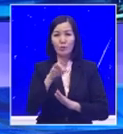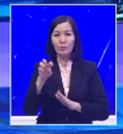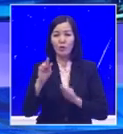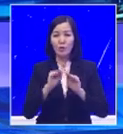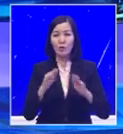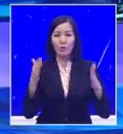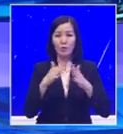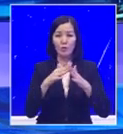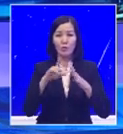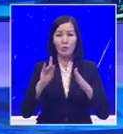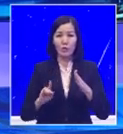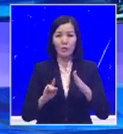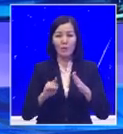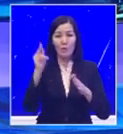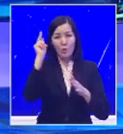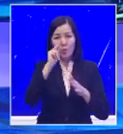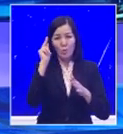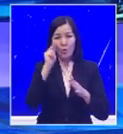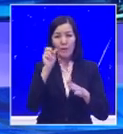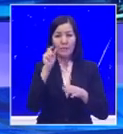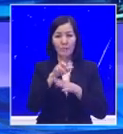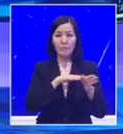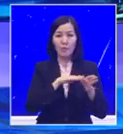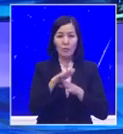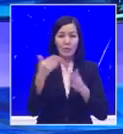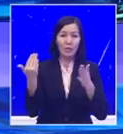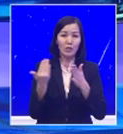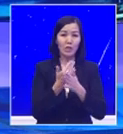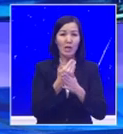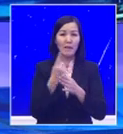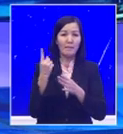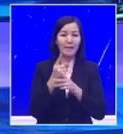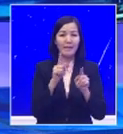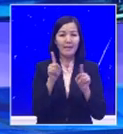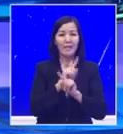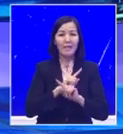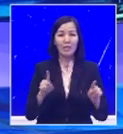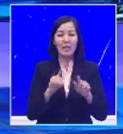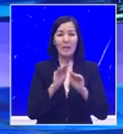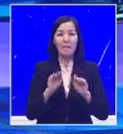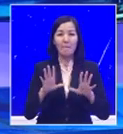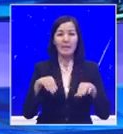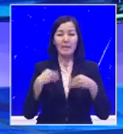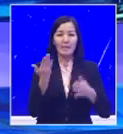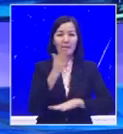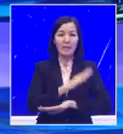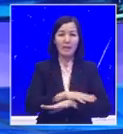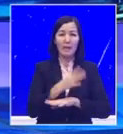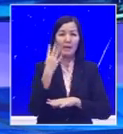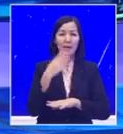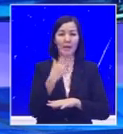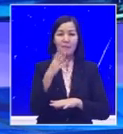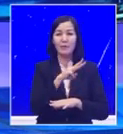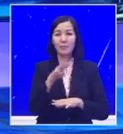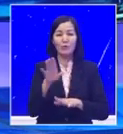бала үйде отырып ақ дәріс тыңдап тапсырма орындайды. Жаңа форматтың бір ерекшелігі шәкірттерге берілетін сабақ бұрынғыдай